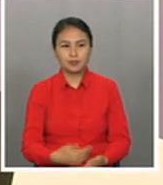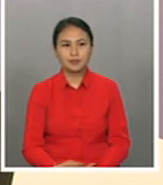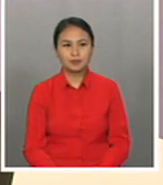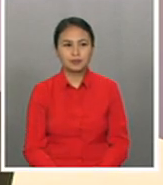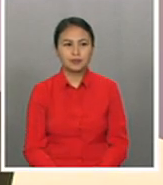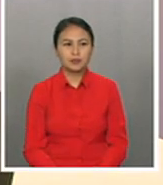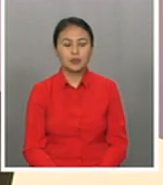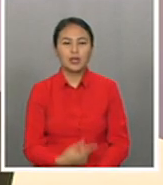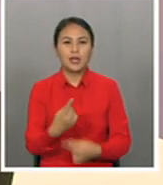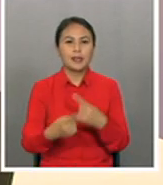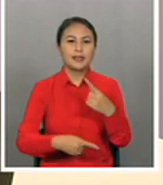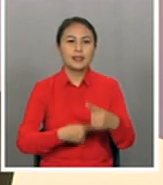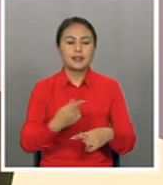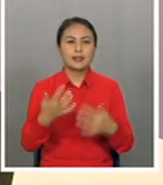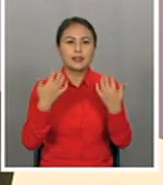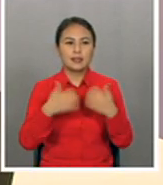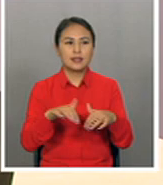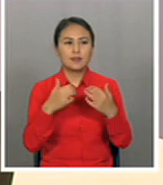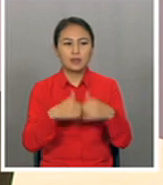Келесі есепті